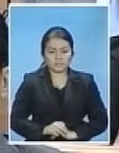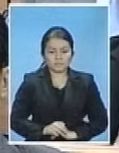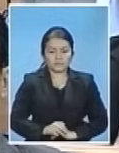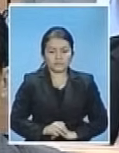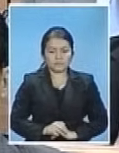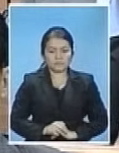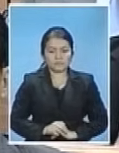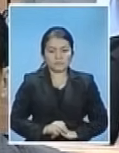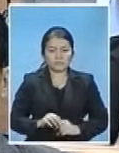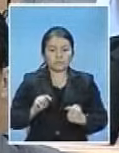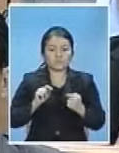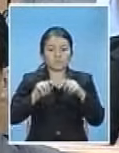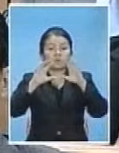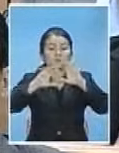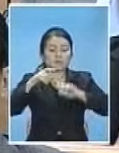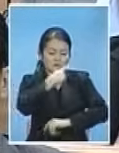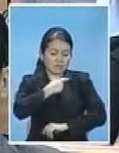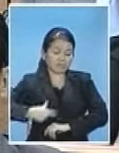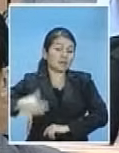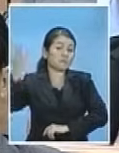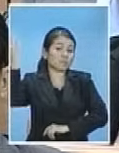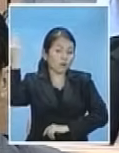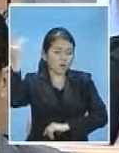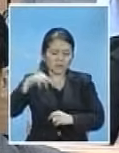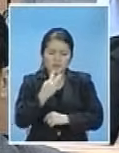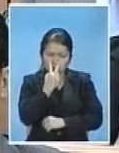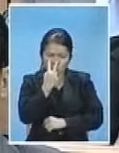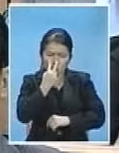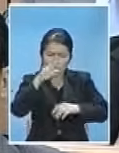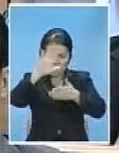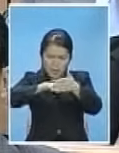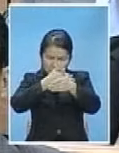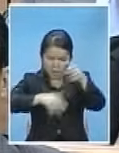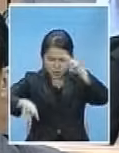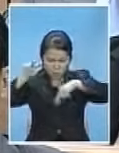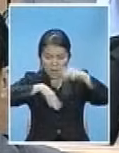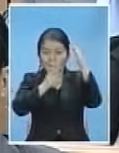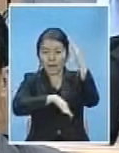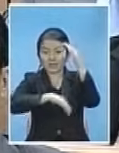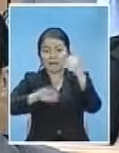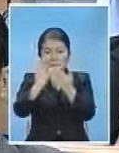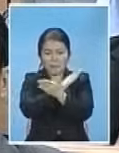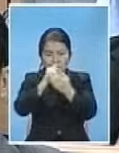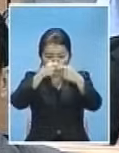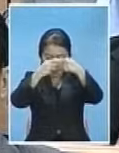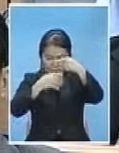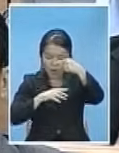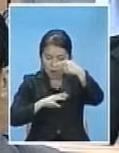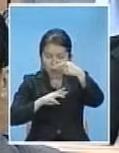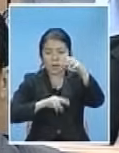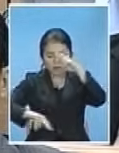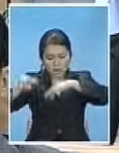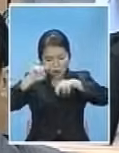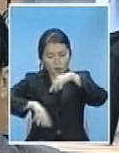มเด็จพระมงกุฎเกล้าเจ้าอยู่หัวได้ออกรัฐประศาสโนบายไว้6ข้อซึ่งก็เป็นประโยชน์ในการบริหาร